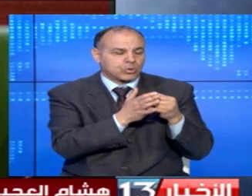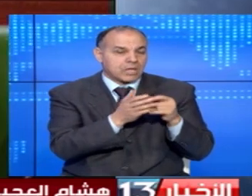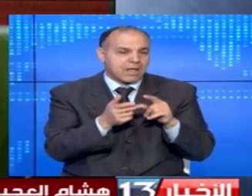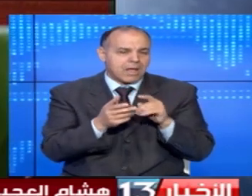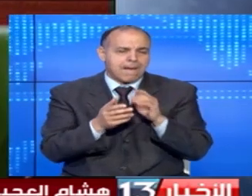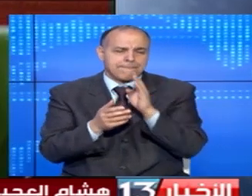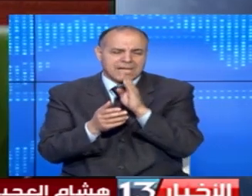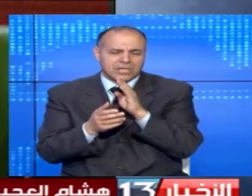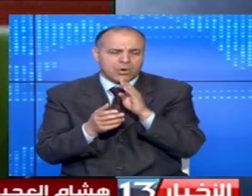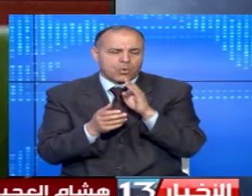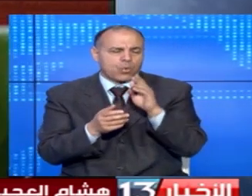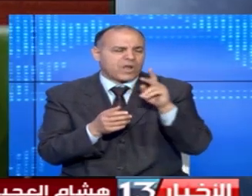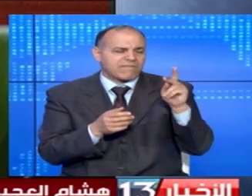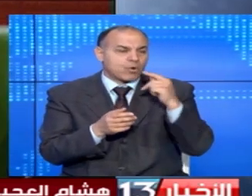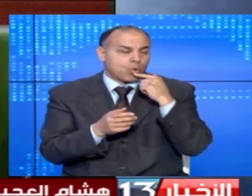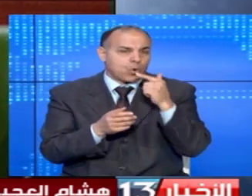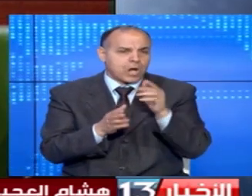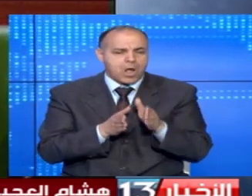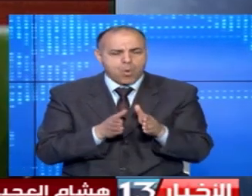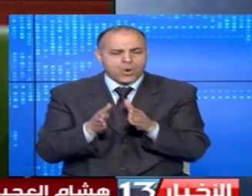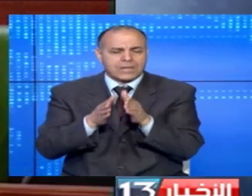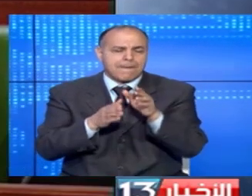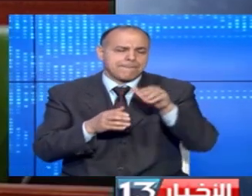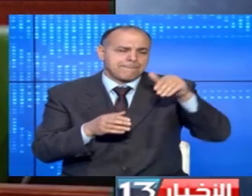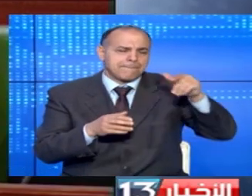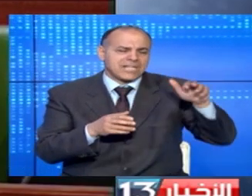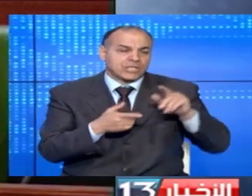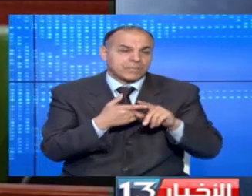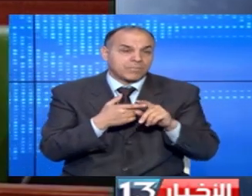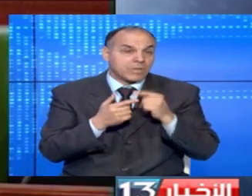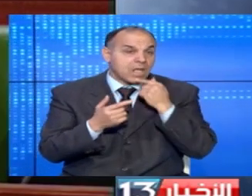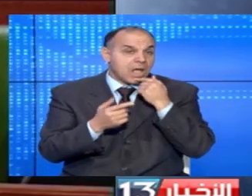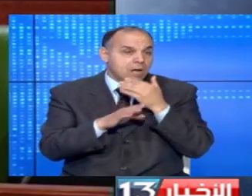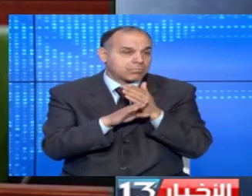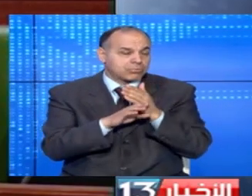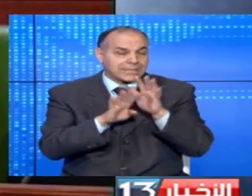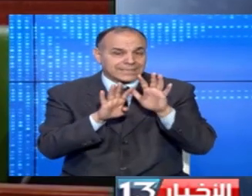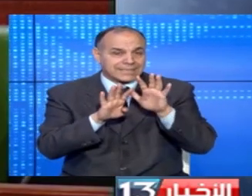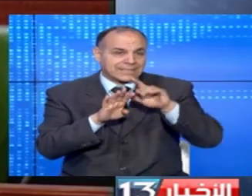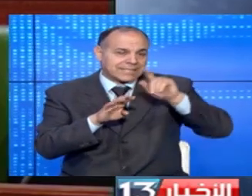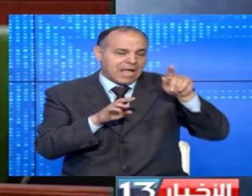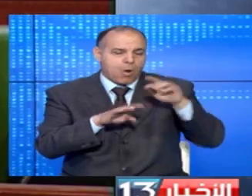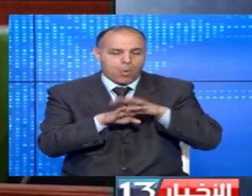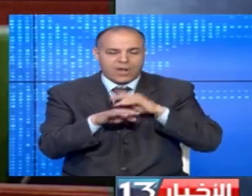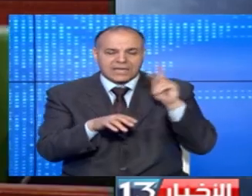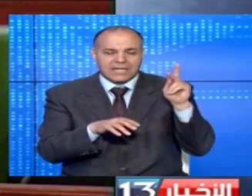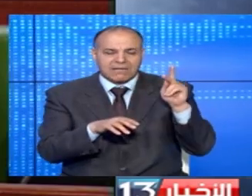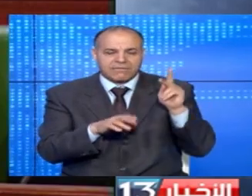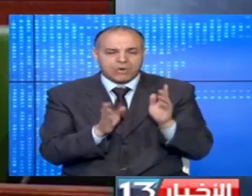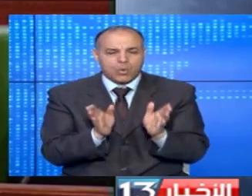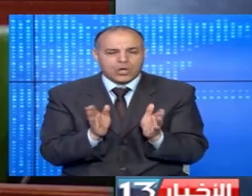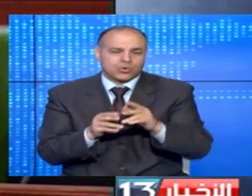وهما من خلال امس في ولايه كيف